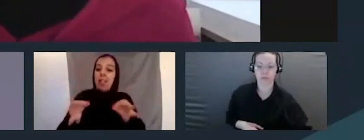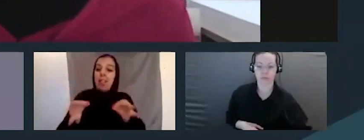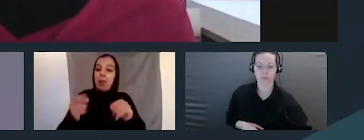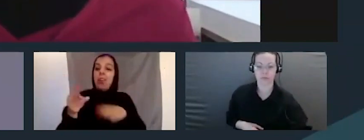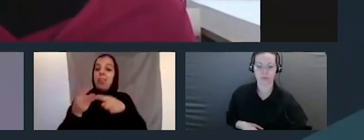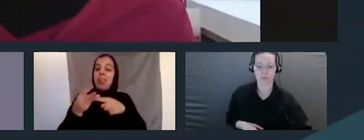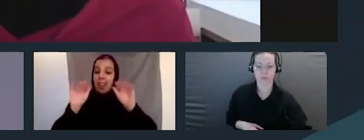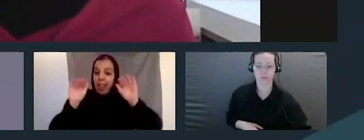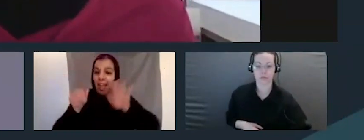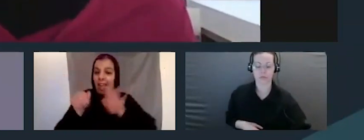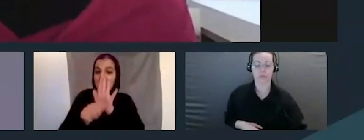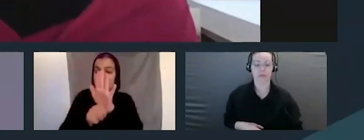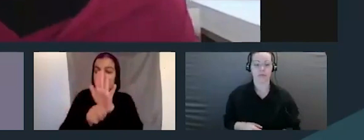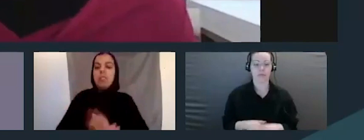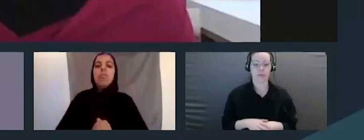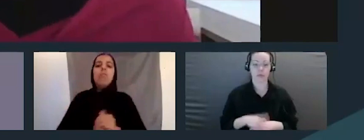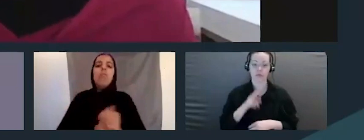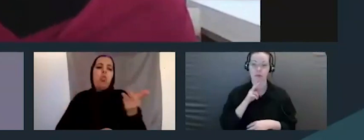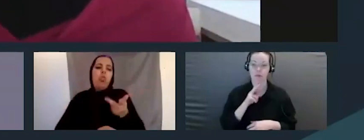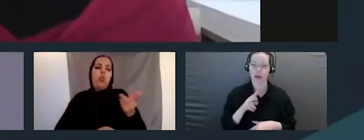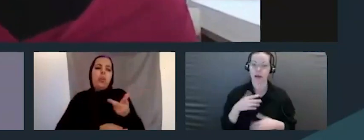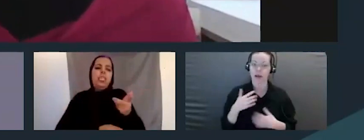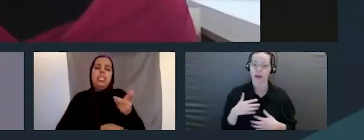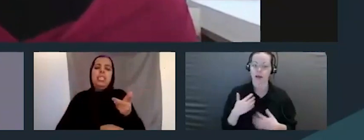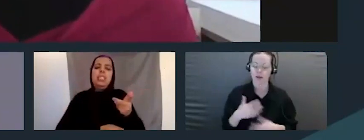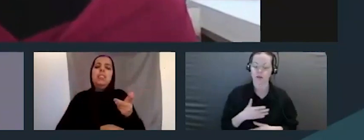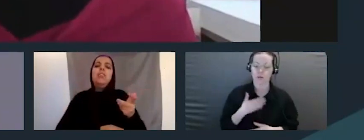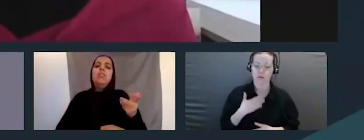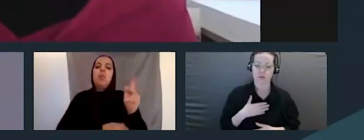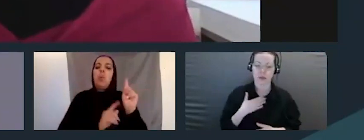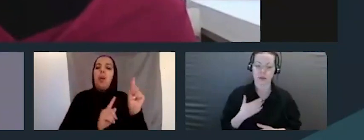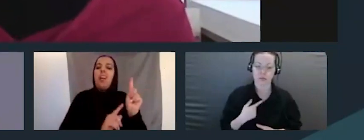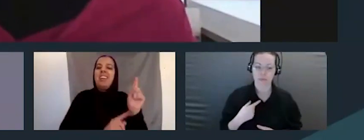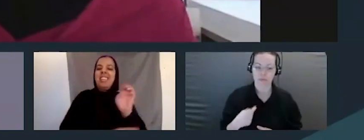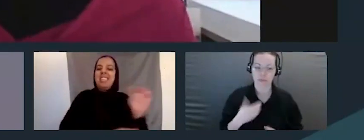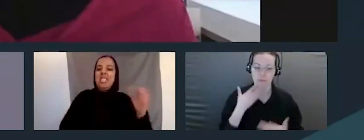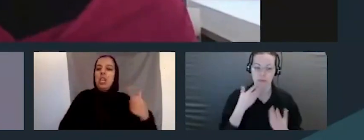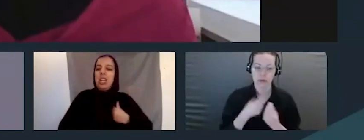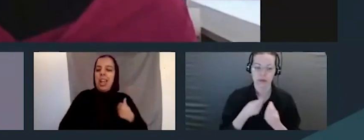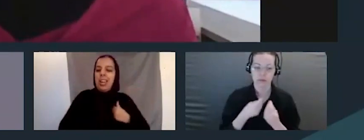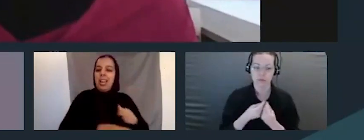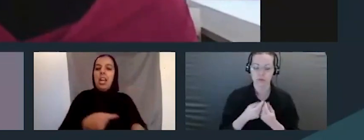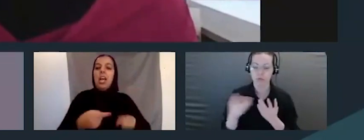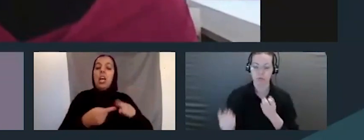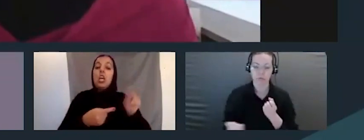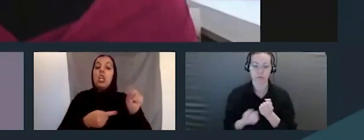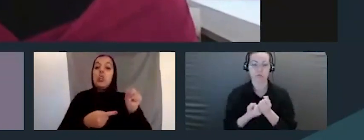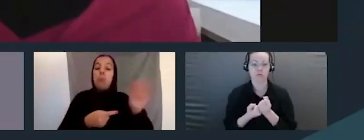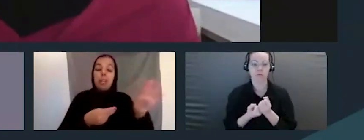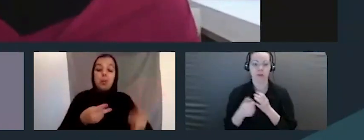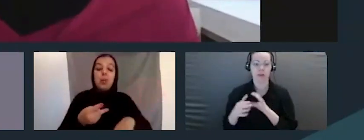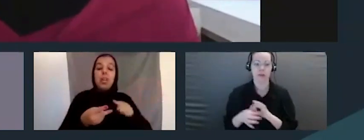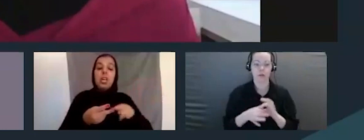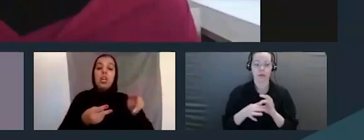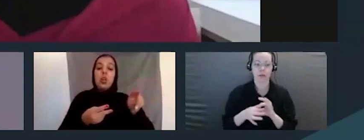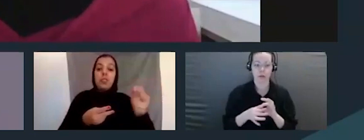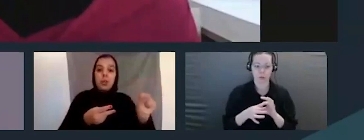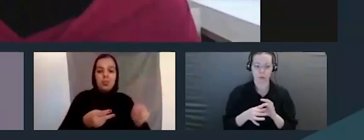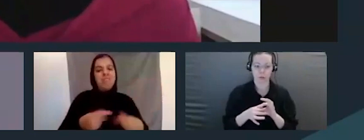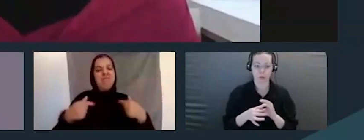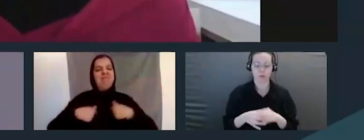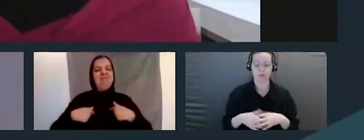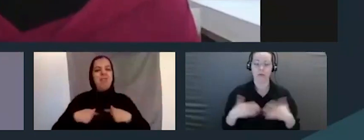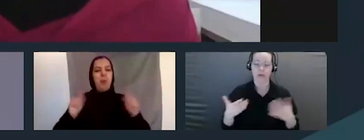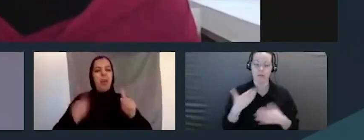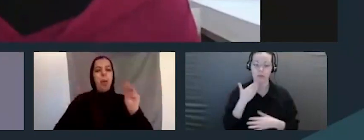basés à l'est du Canada, deux au Nouveau-Brunswick, l'un en Nouvelle-Écosse et moi-même à Moncton. Nous sommes